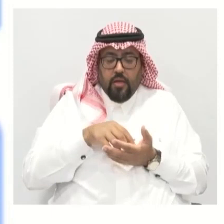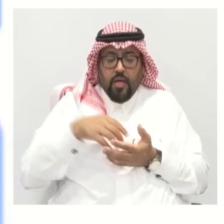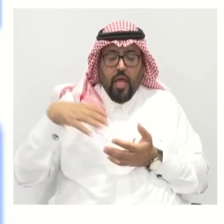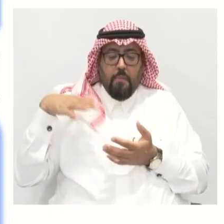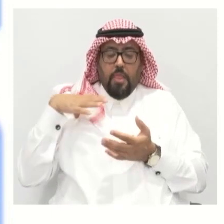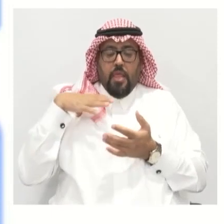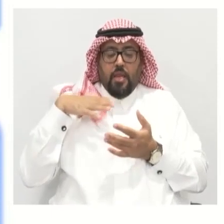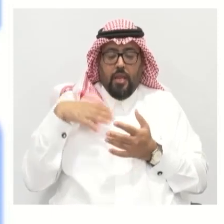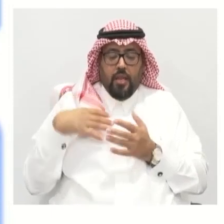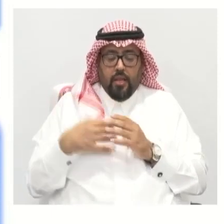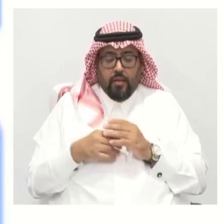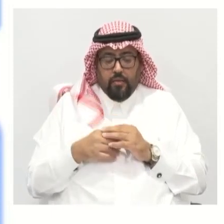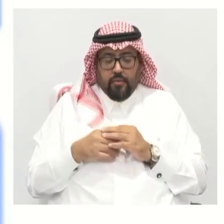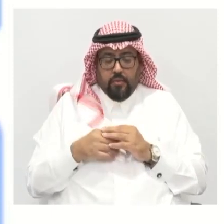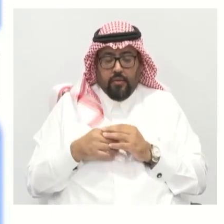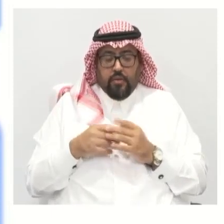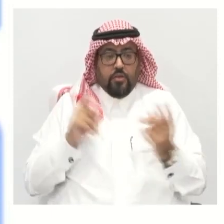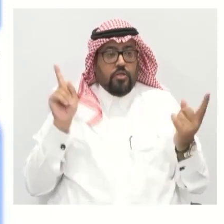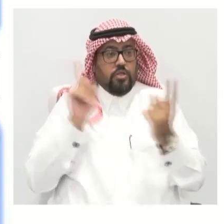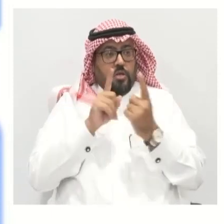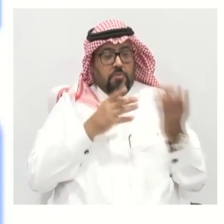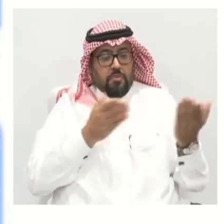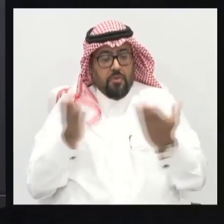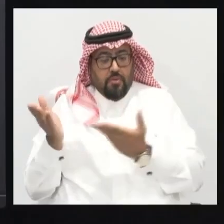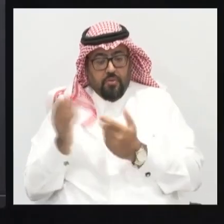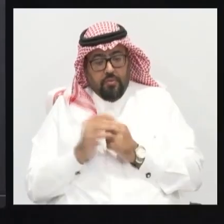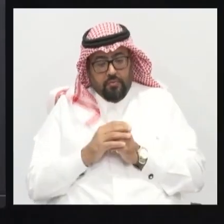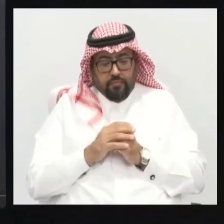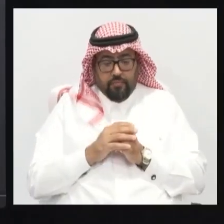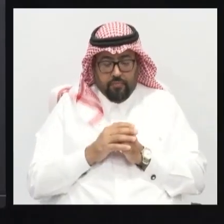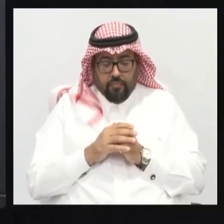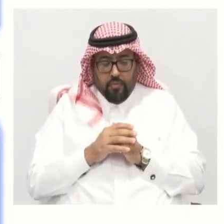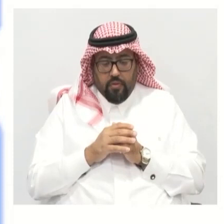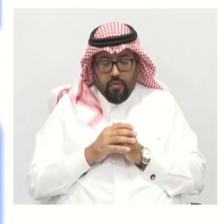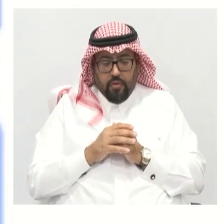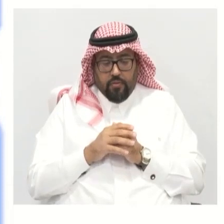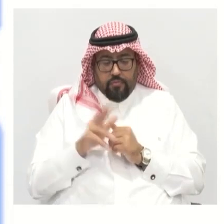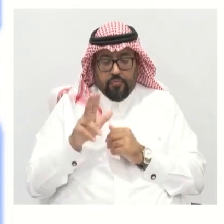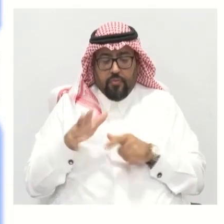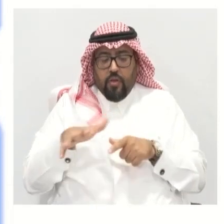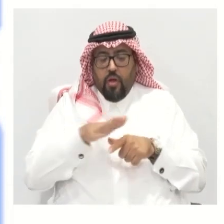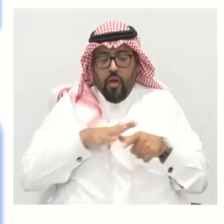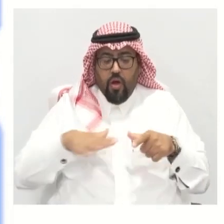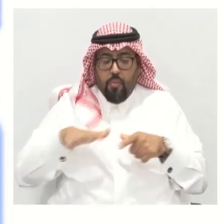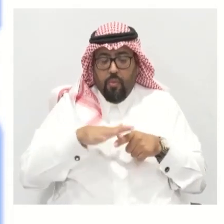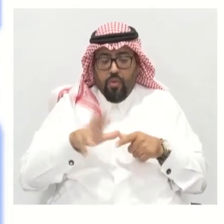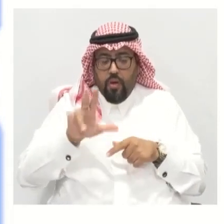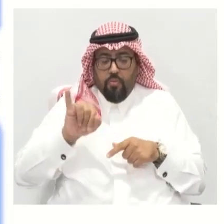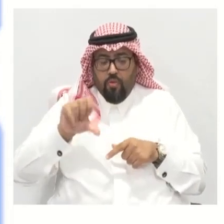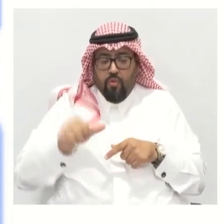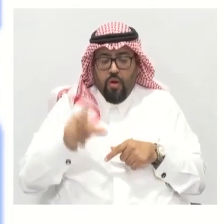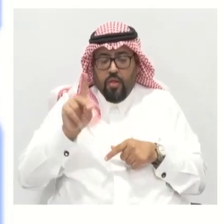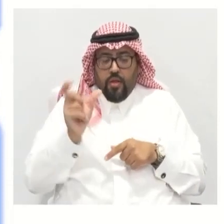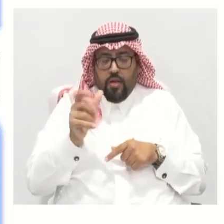اميرا احسنتم يستقبل من نعم بارك الله فيكم يستقبل المواطنين